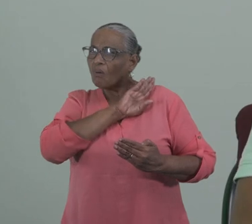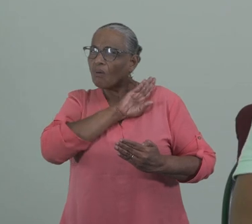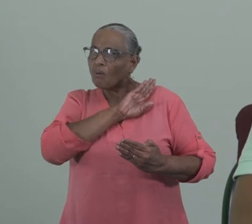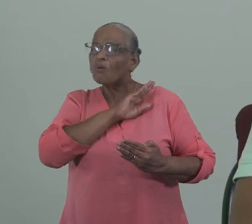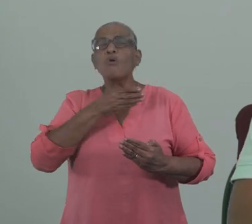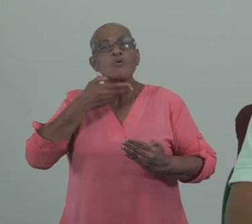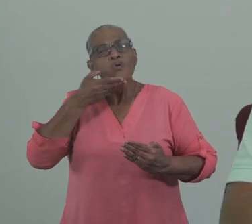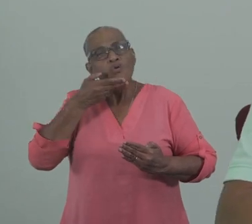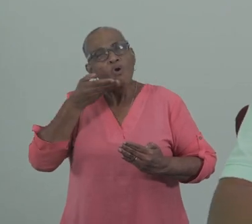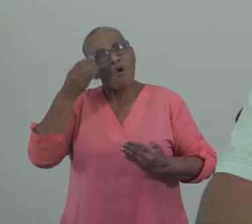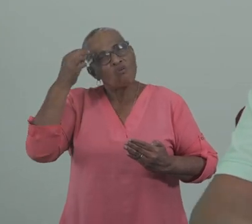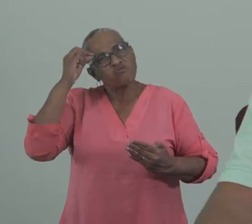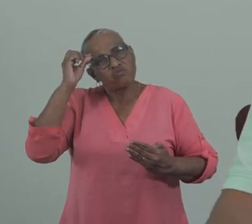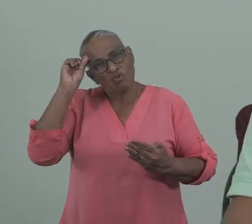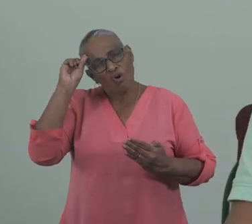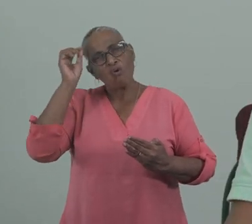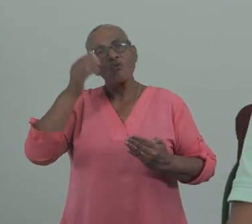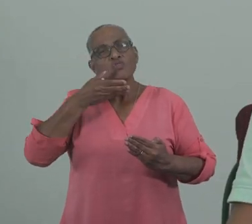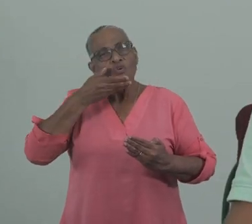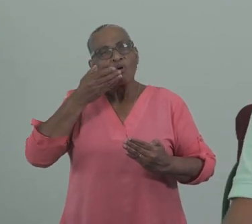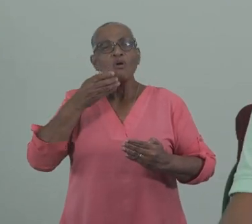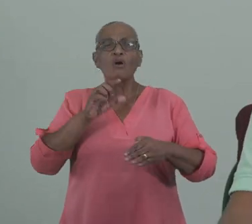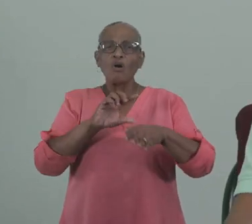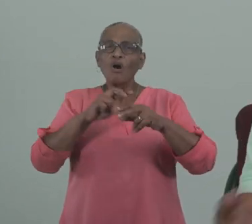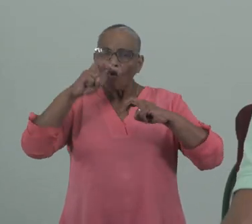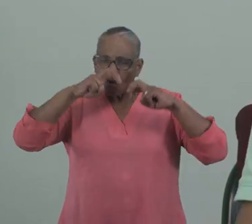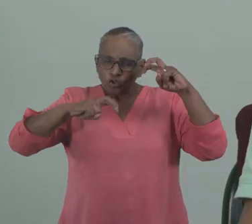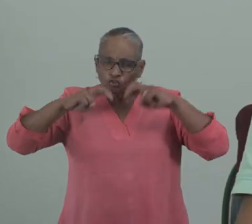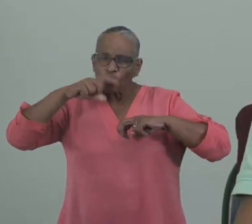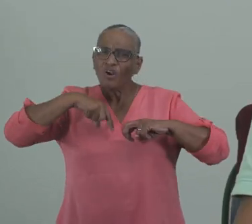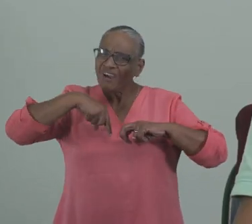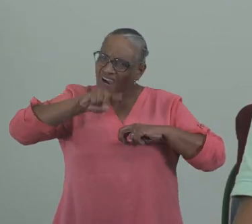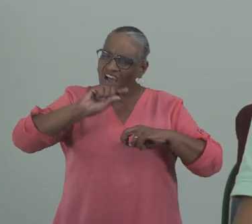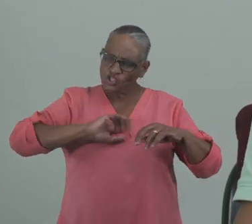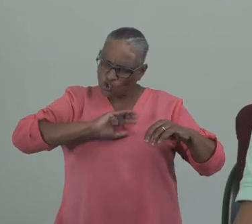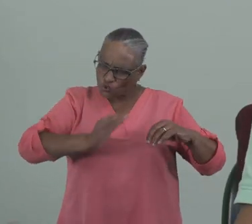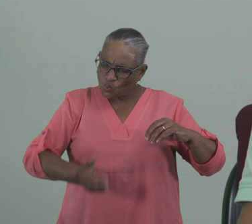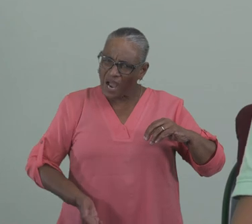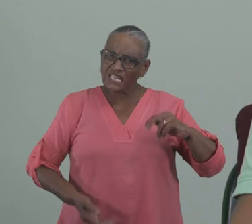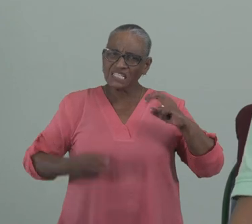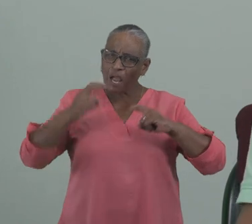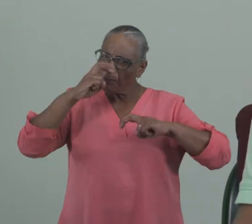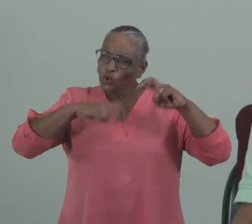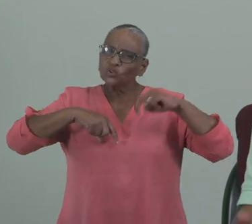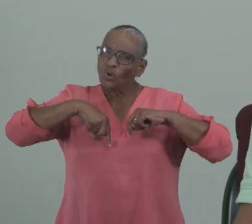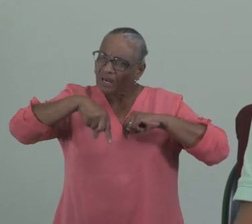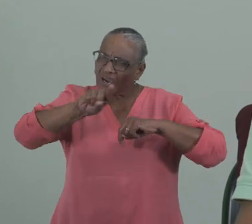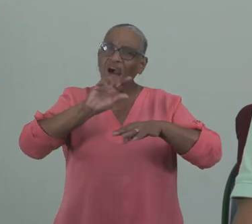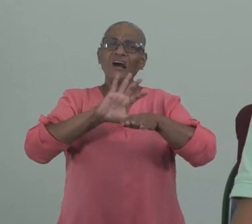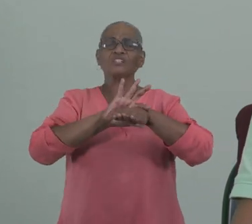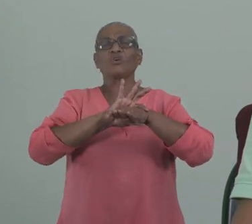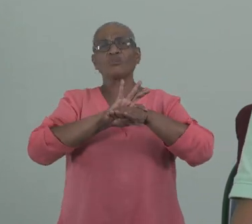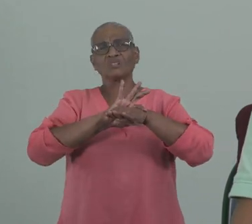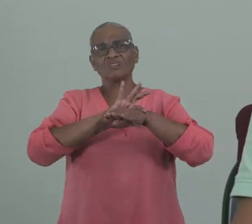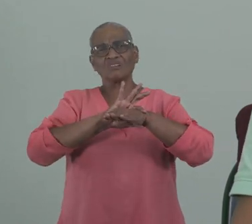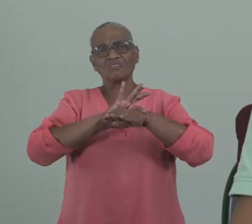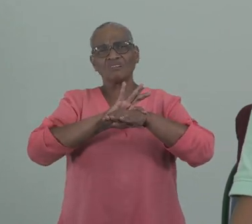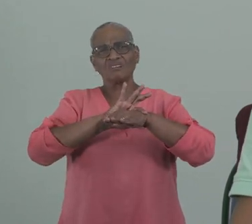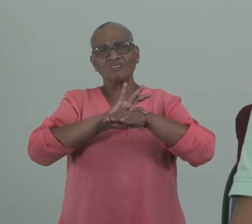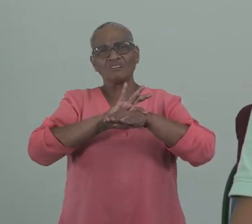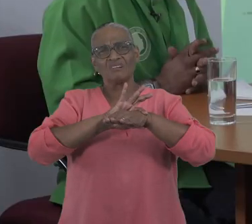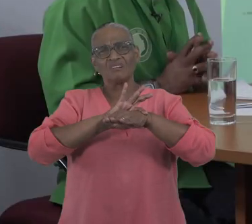collega, ook voor de jonge dames die zwanger zijn, hou je aan je controles, die zwangerschapscontroles, want natuurlijk bidrapen.